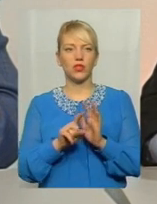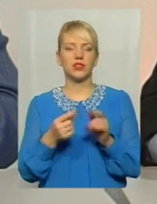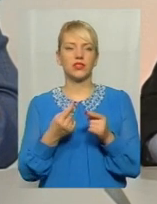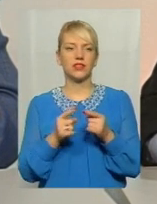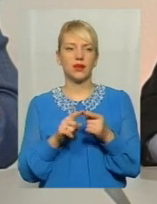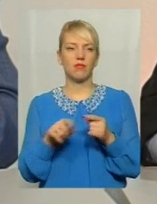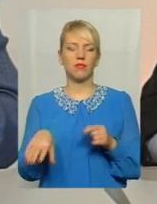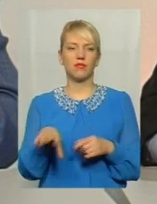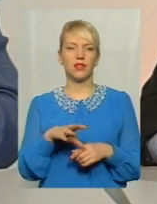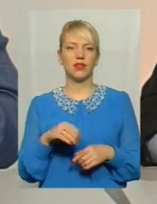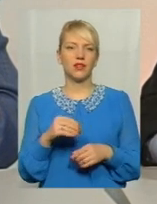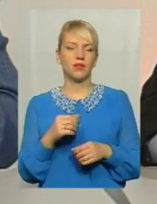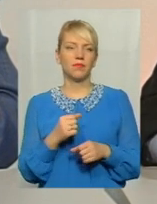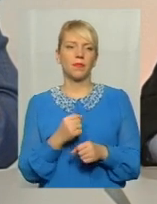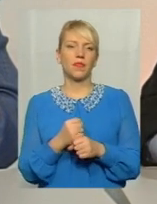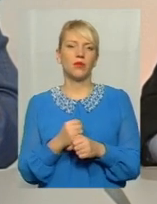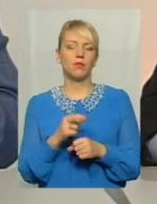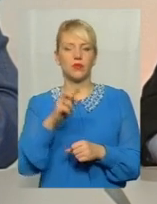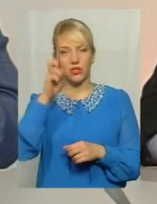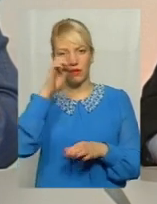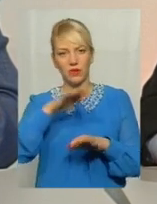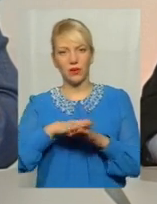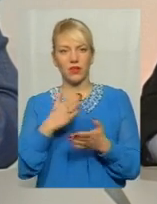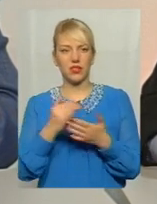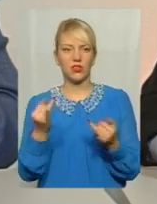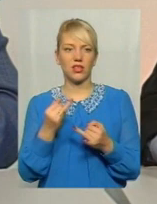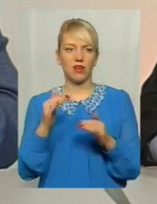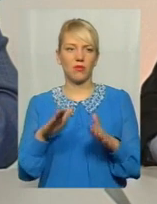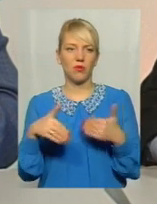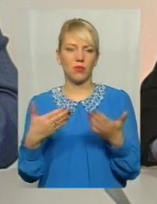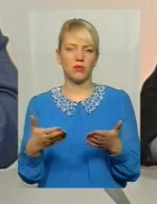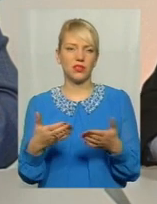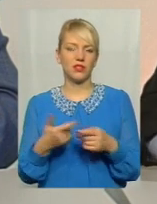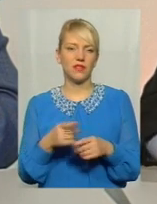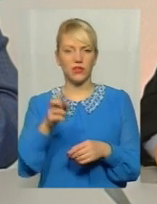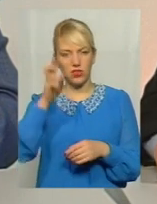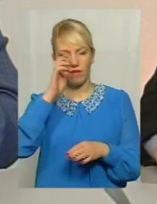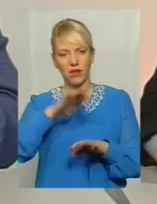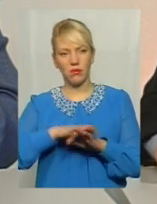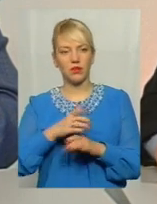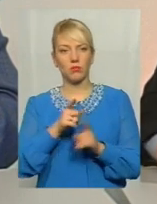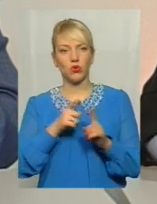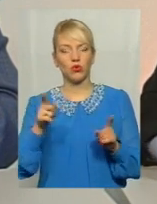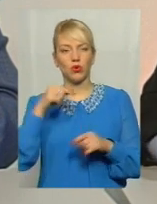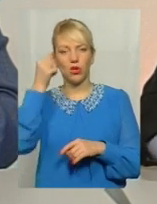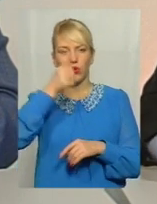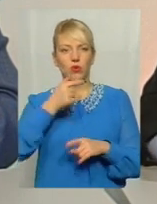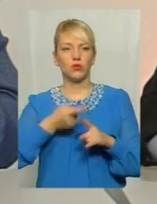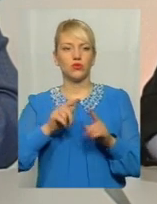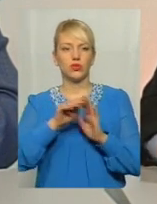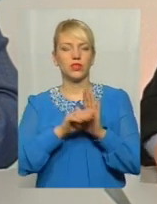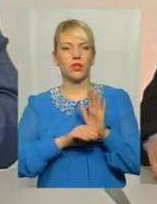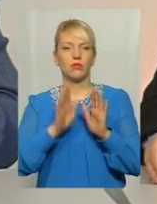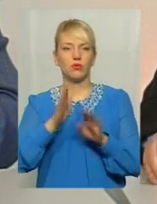з державними банками. Є пропозиції дуже цікаві від державних банків, і протягом року ми якби цю систему